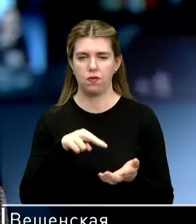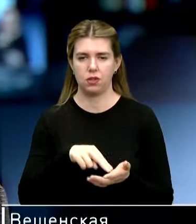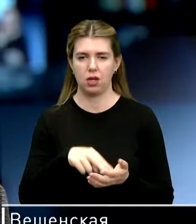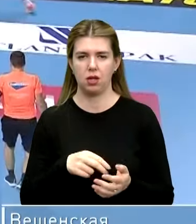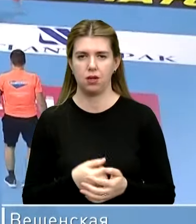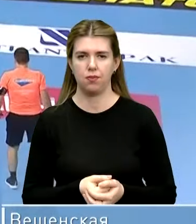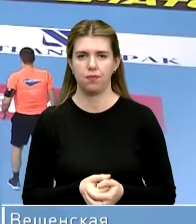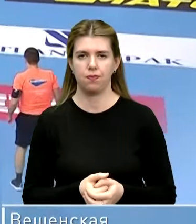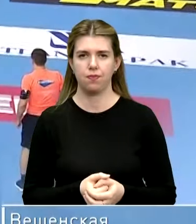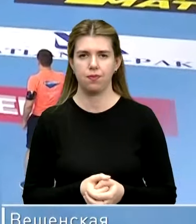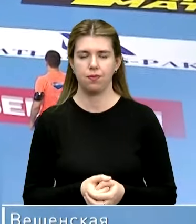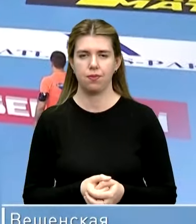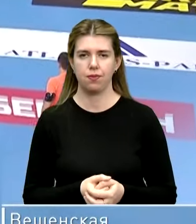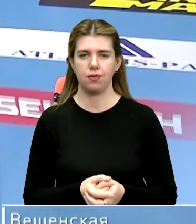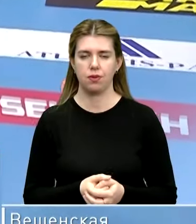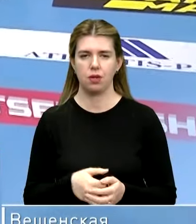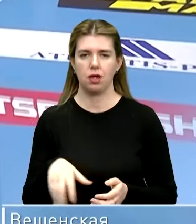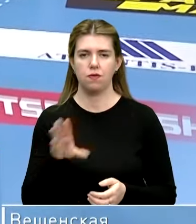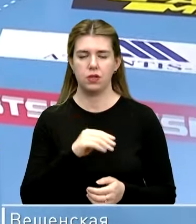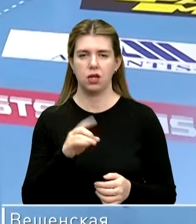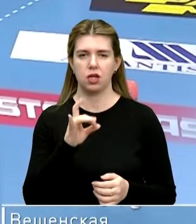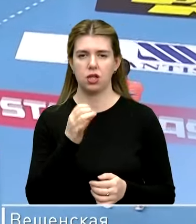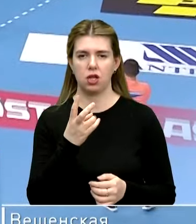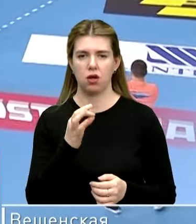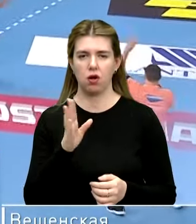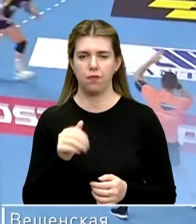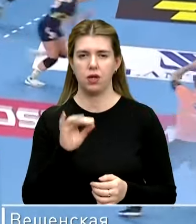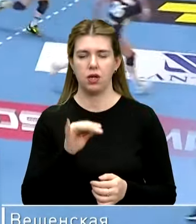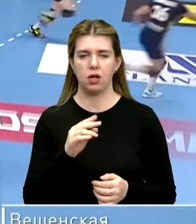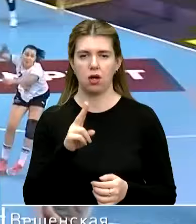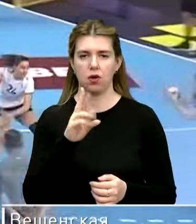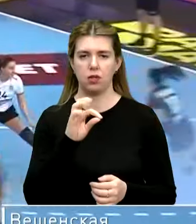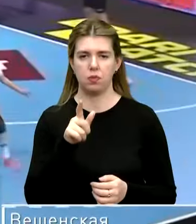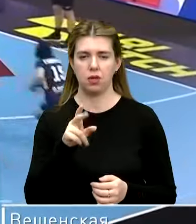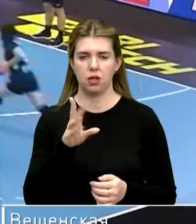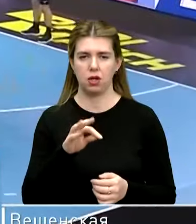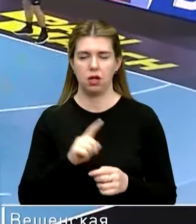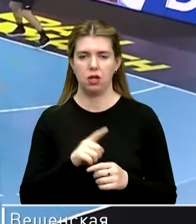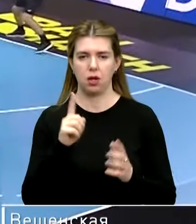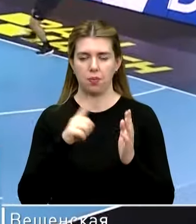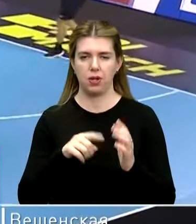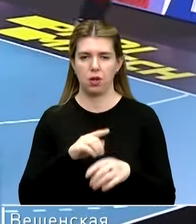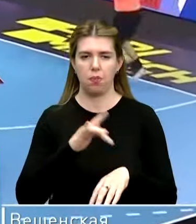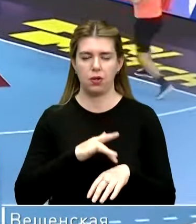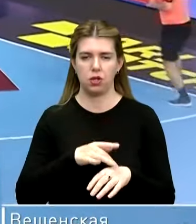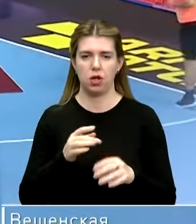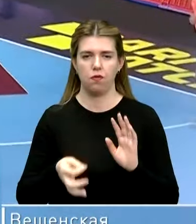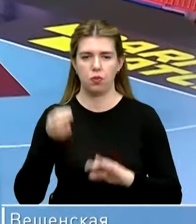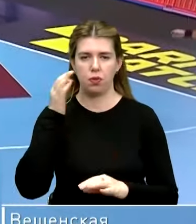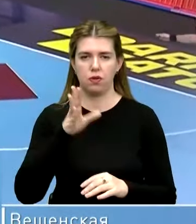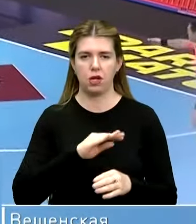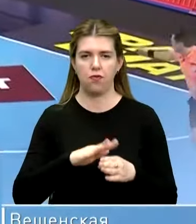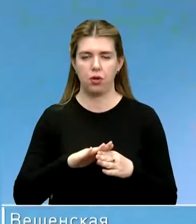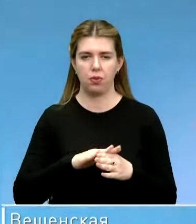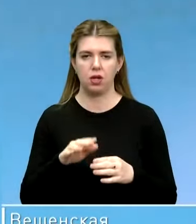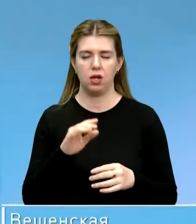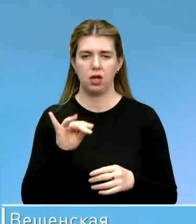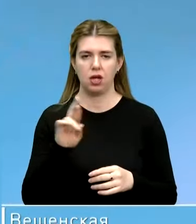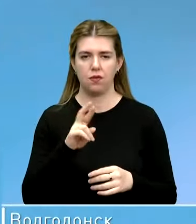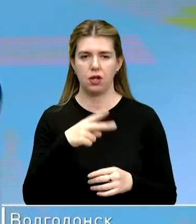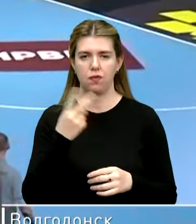противостояния. Зиханова, Решетникова и, конечно же, Козьменко. Преданные болельщики без труда вспомнят эти фамилии и